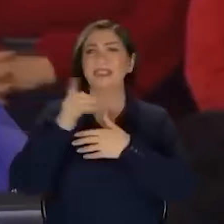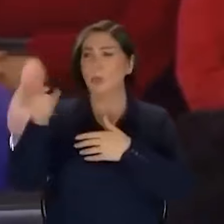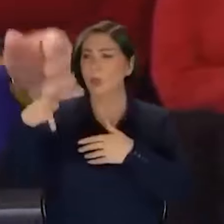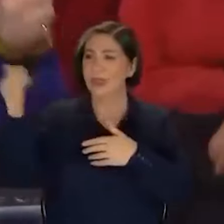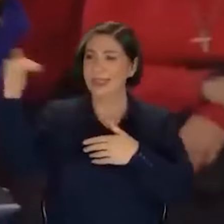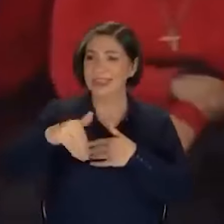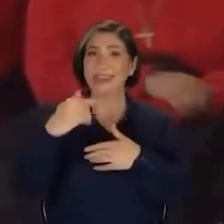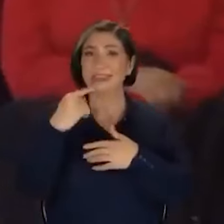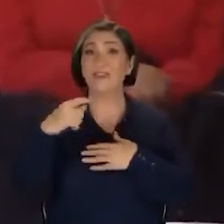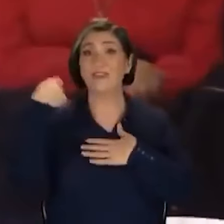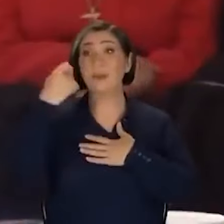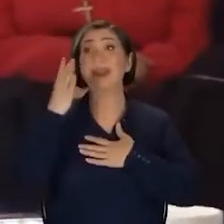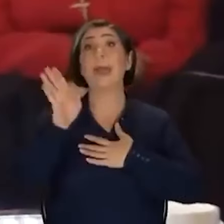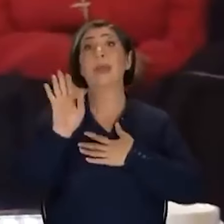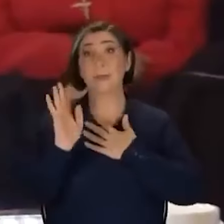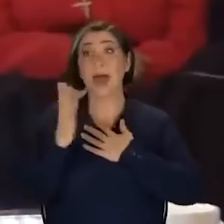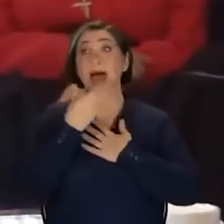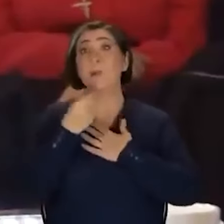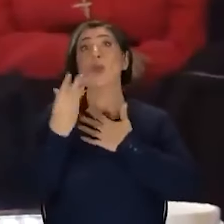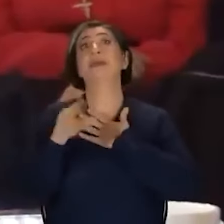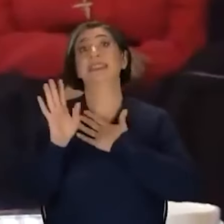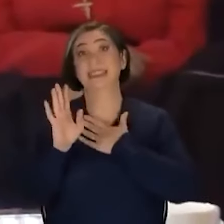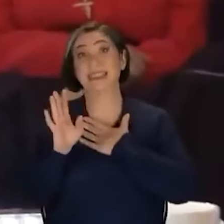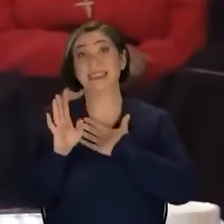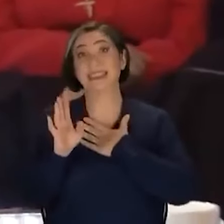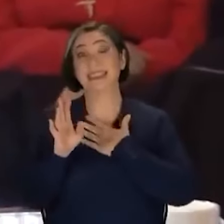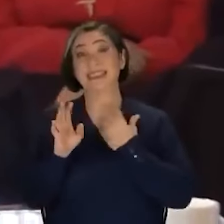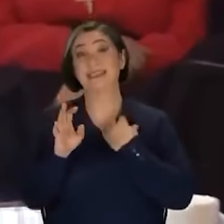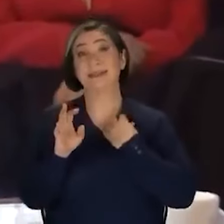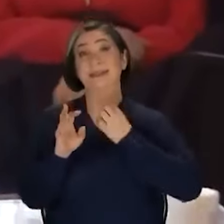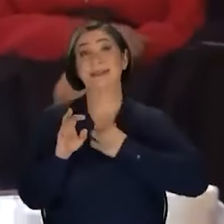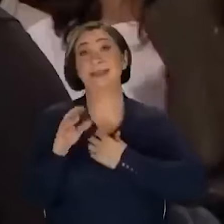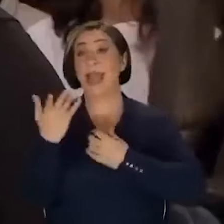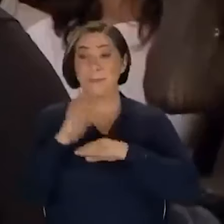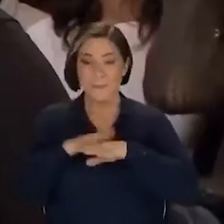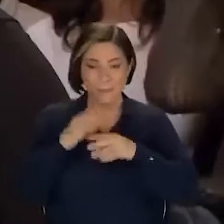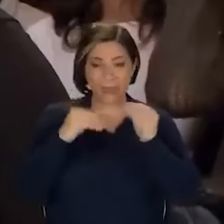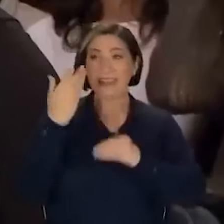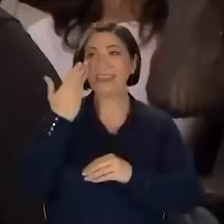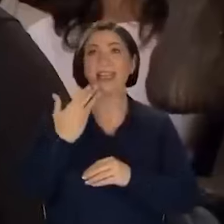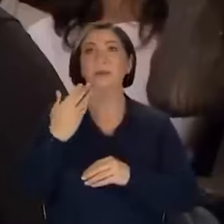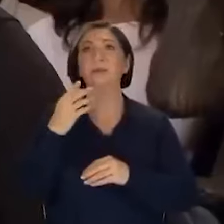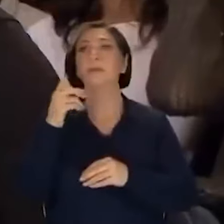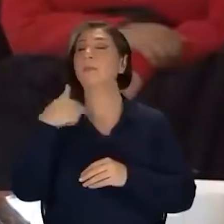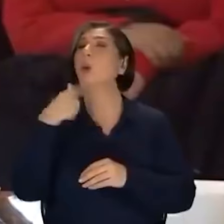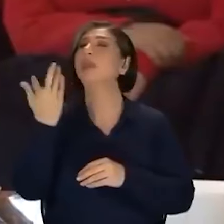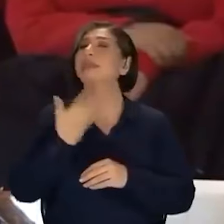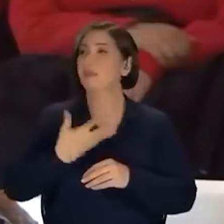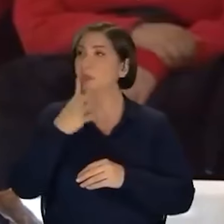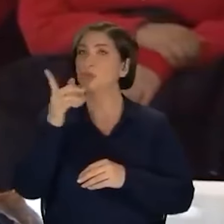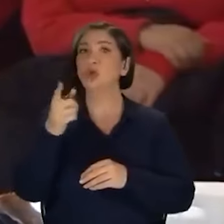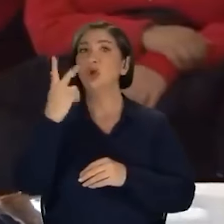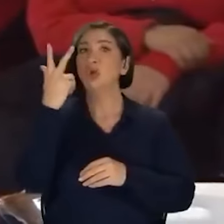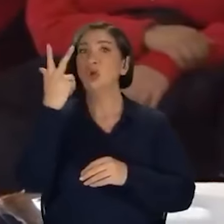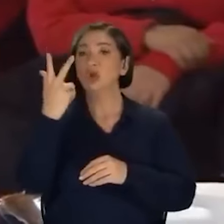bugün geleceksin dedim ki filme Gidemedim bari ayıp olmasın Eee ne yapayım seyredeyim falan o şey Çok Sevdim